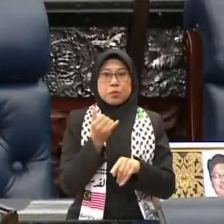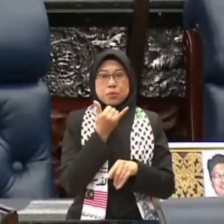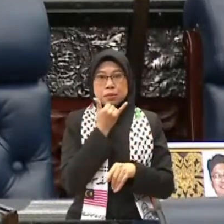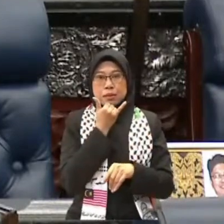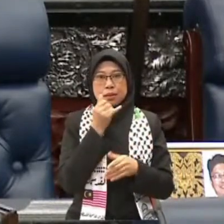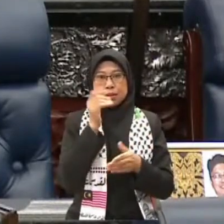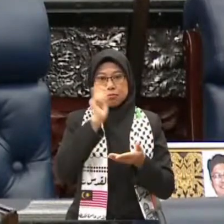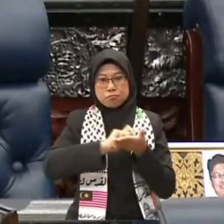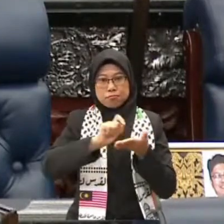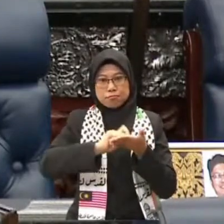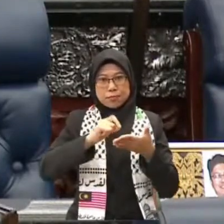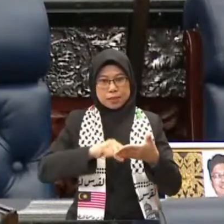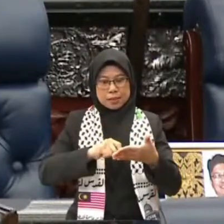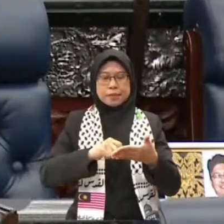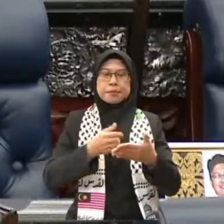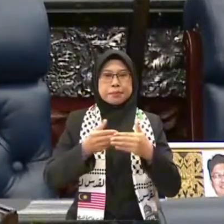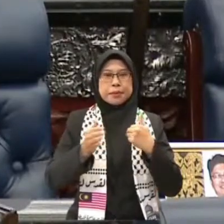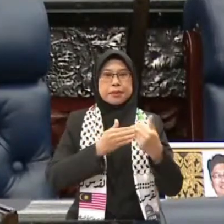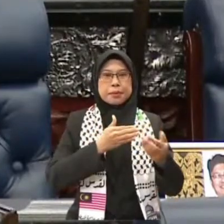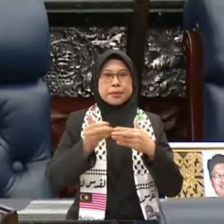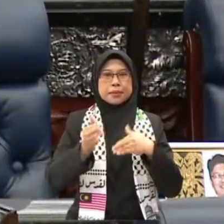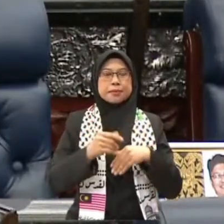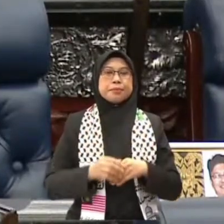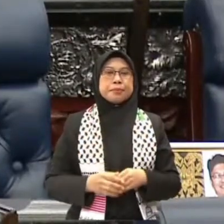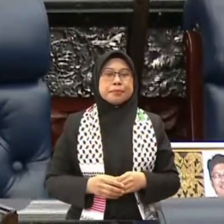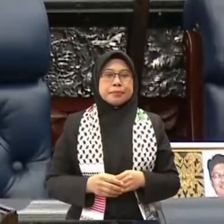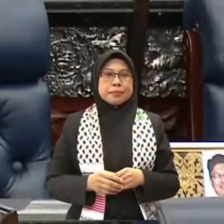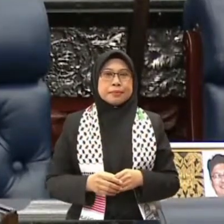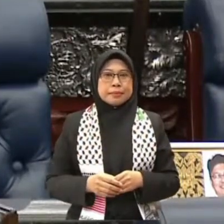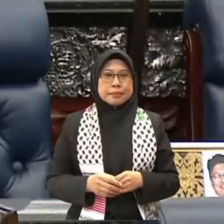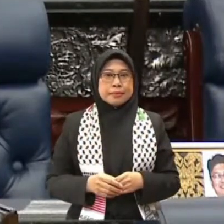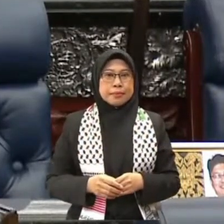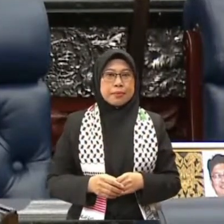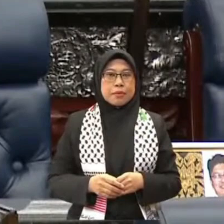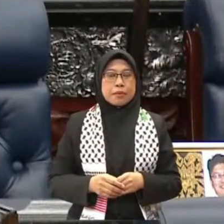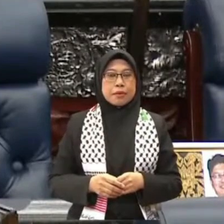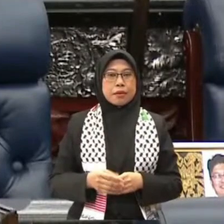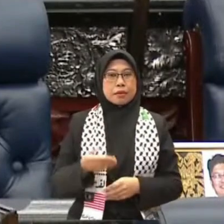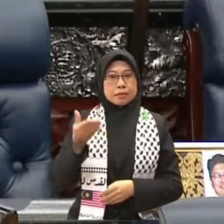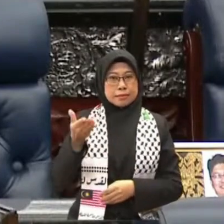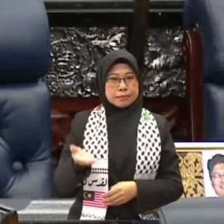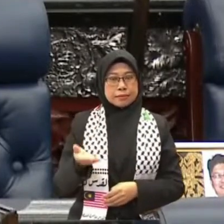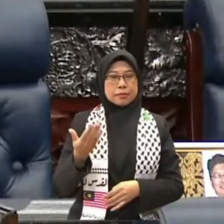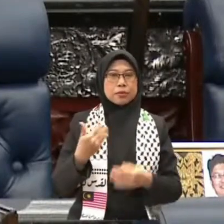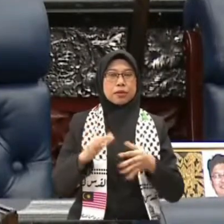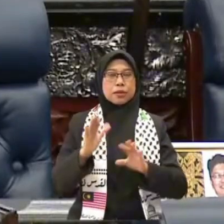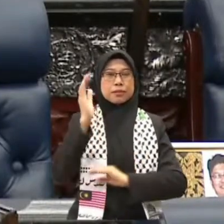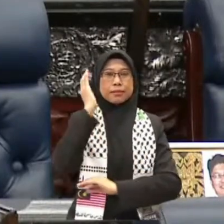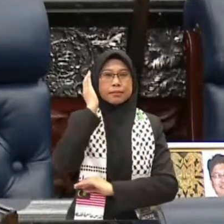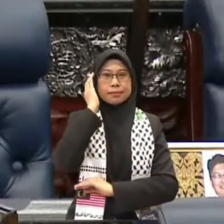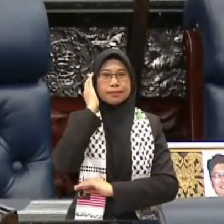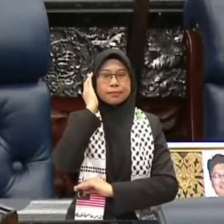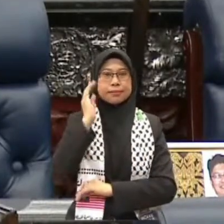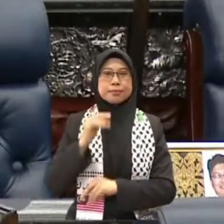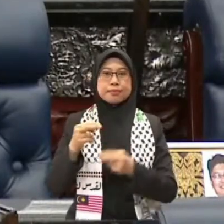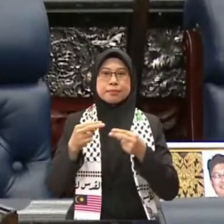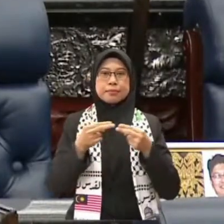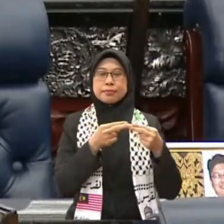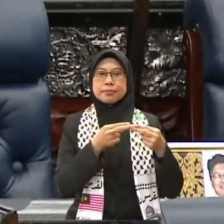catatan daripada ini. Baik, seperti yang Arau juga sedia maklum, dari segi hubungan